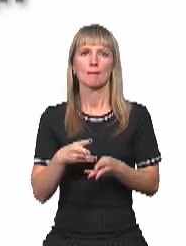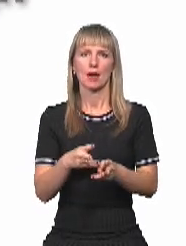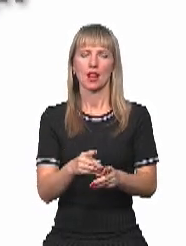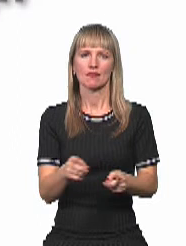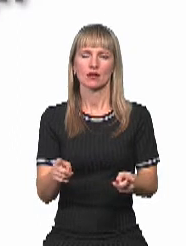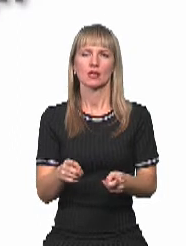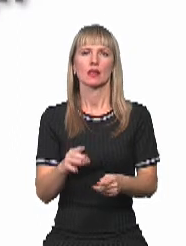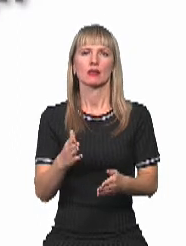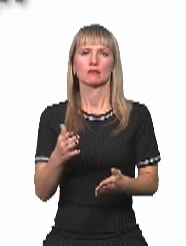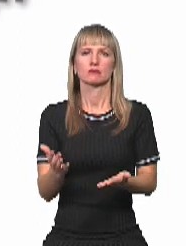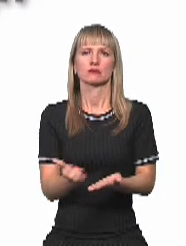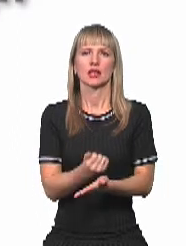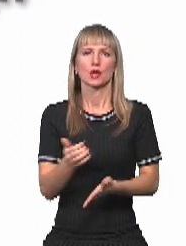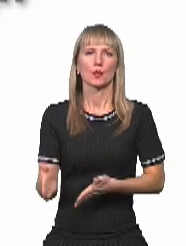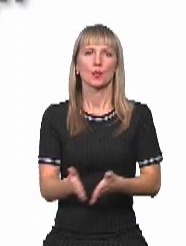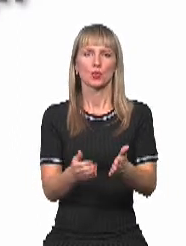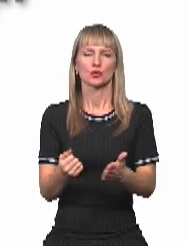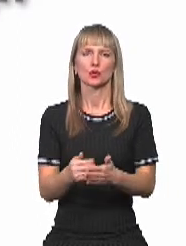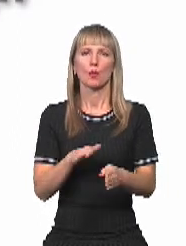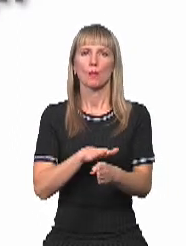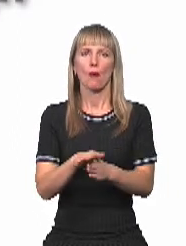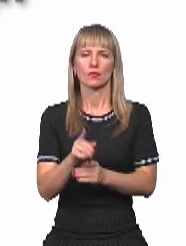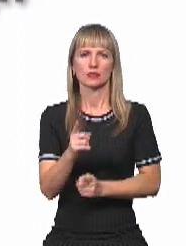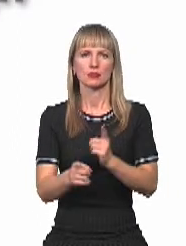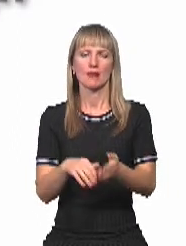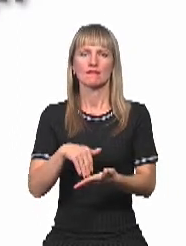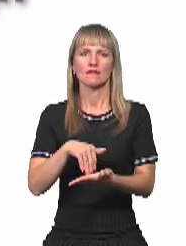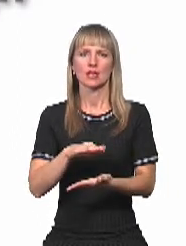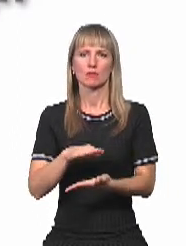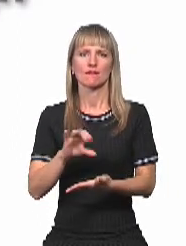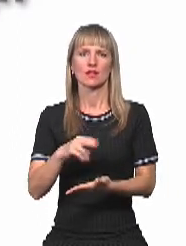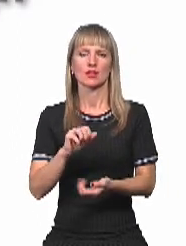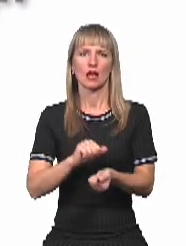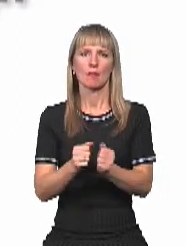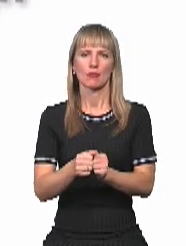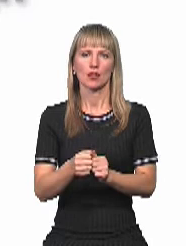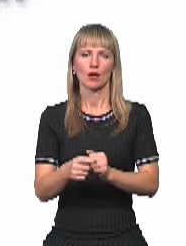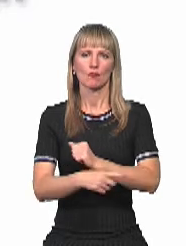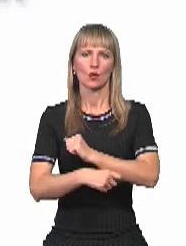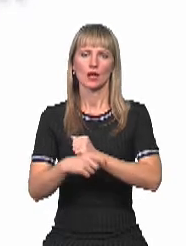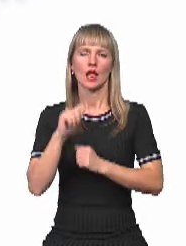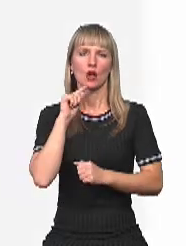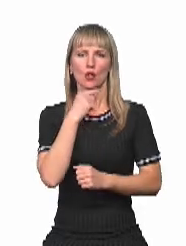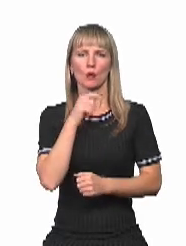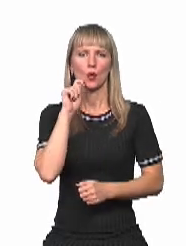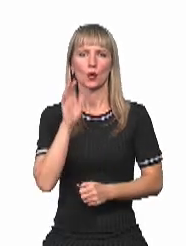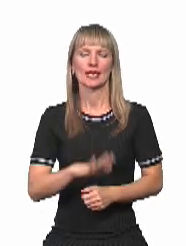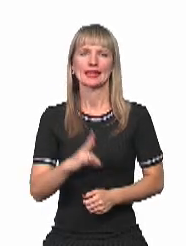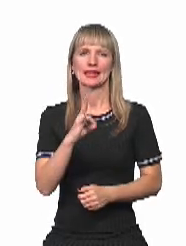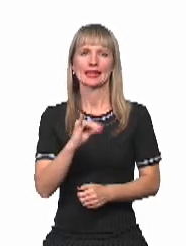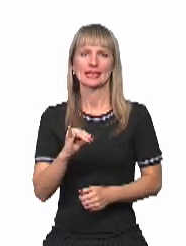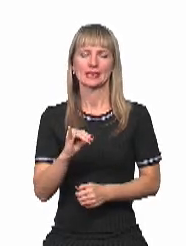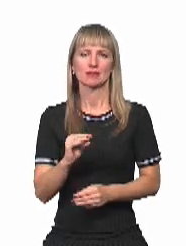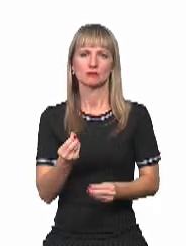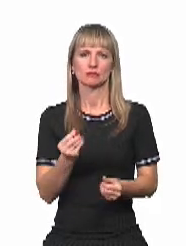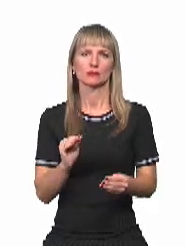визначити шлях до повної декарбонізації, відмови від вугілля, економіки України. Ні